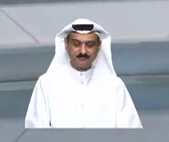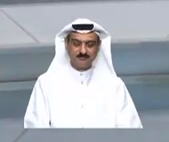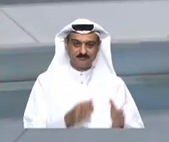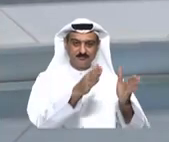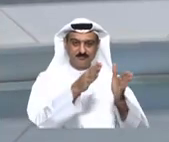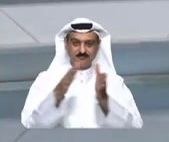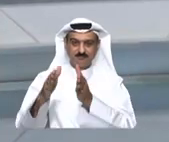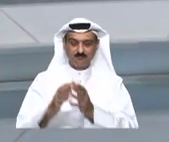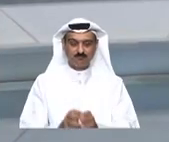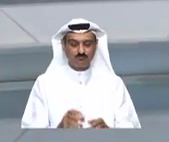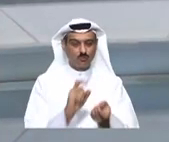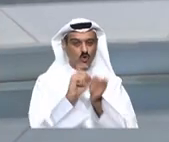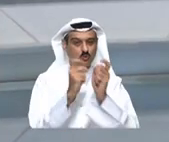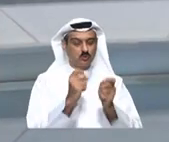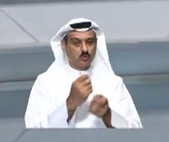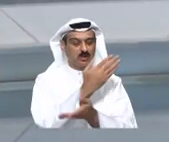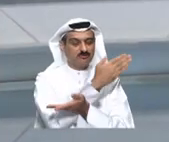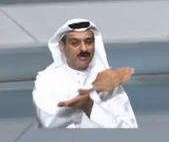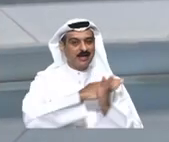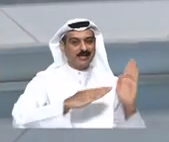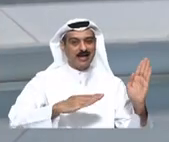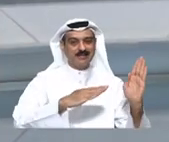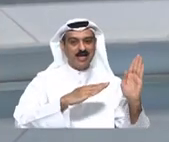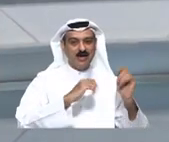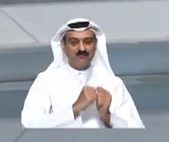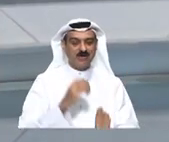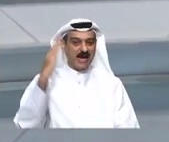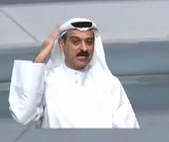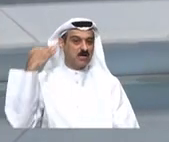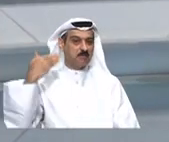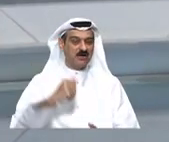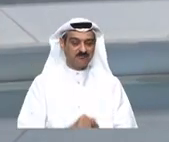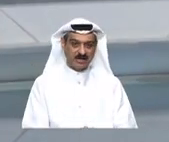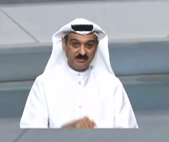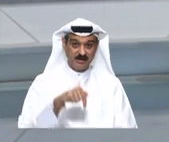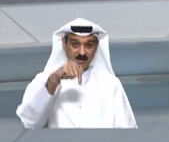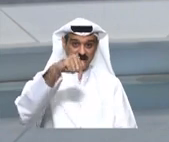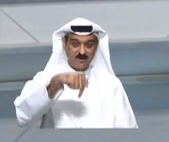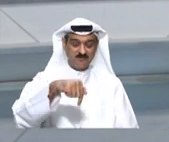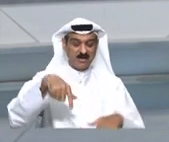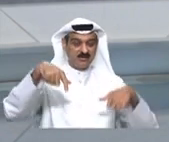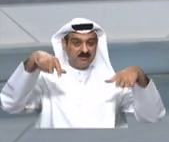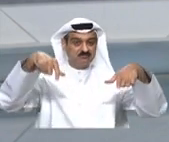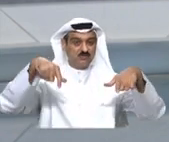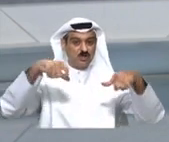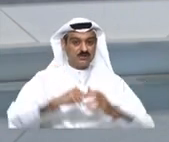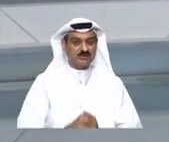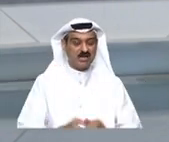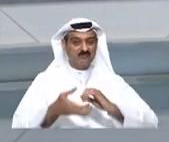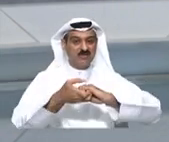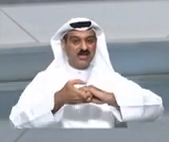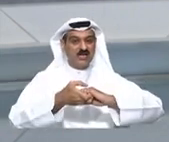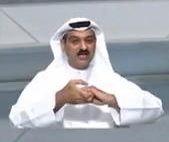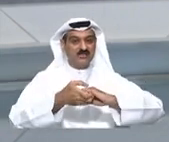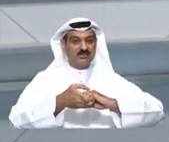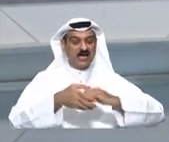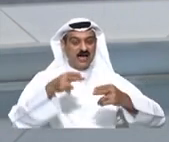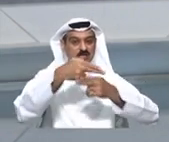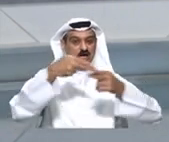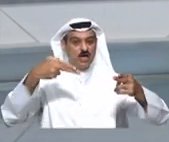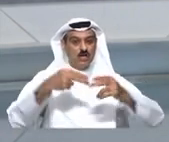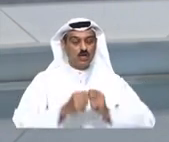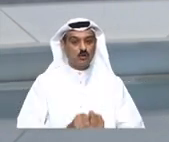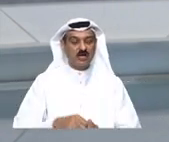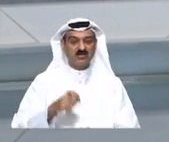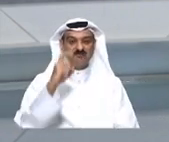بدأت البطولة الأولى للكاراتيه للفتيات الموسم الرياضي الحالي، وذلك على صالة الاتحاد الكويتي للكاراتيه بنادي